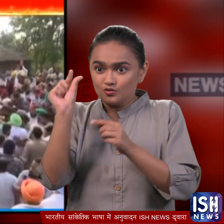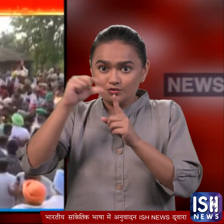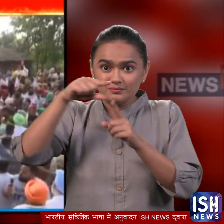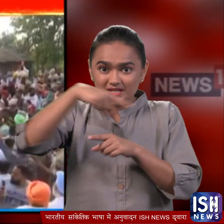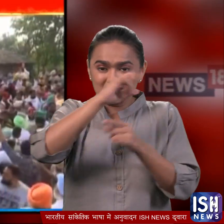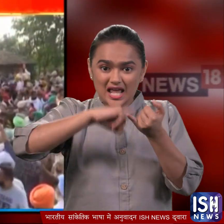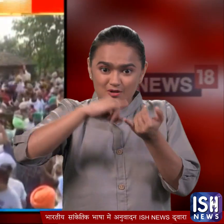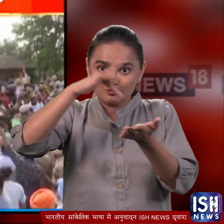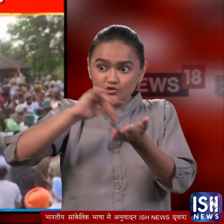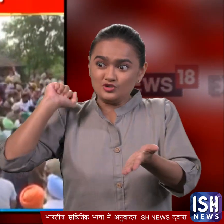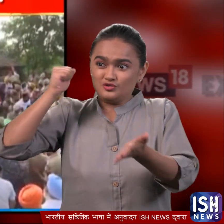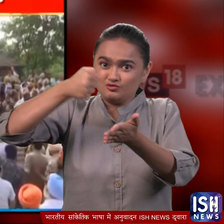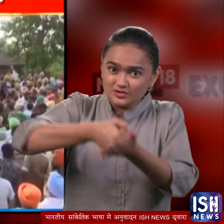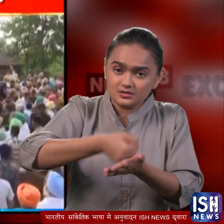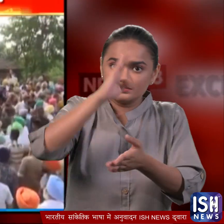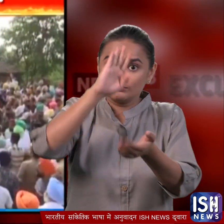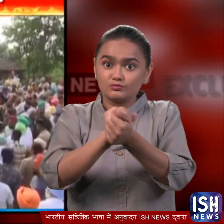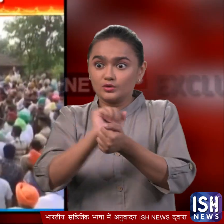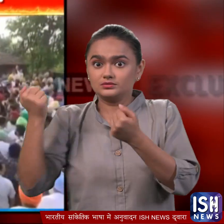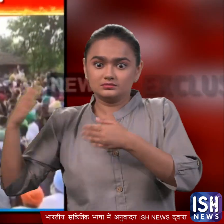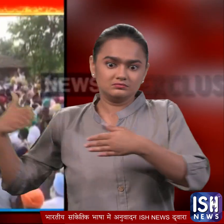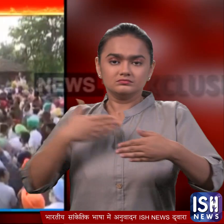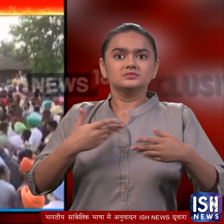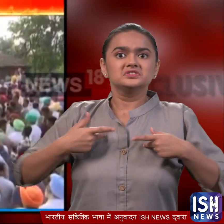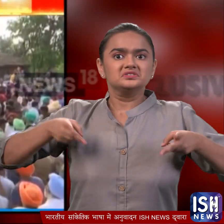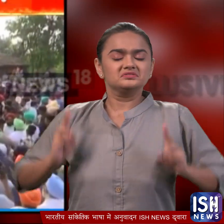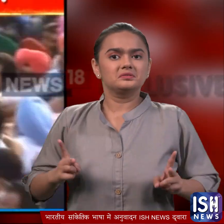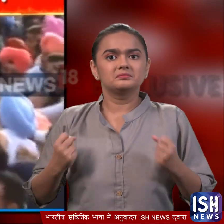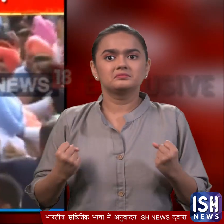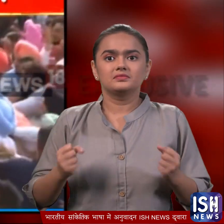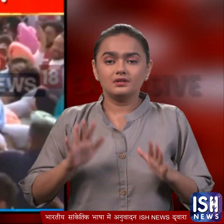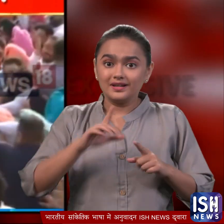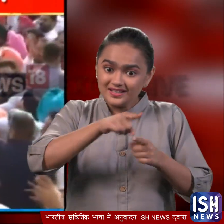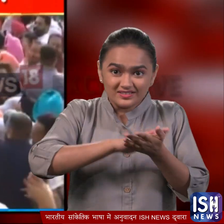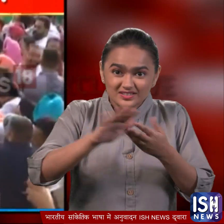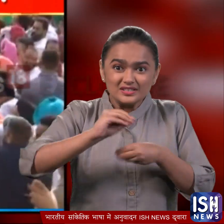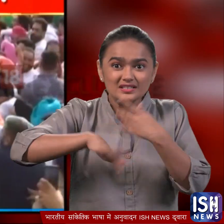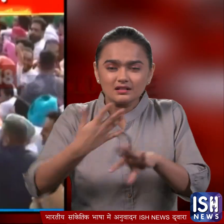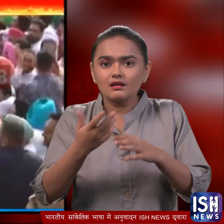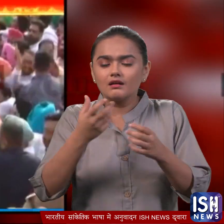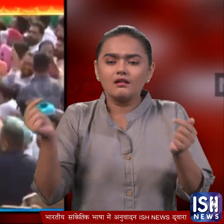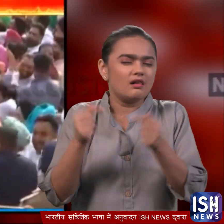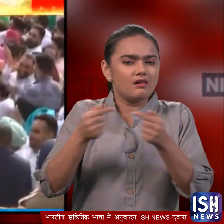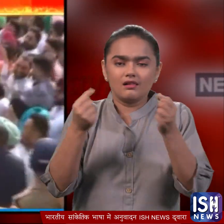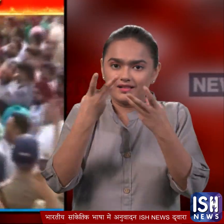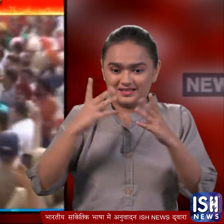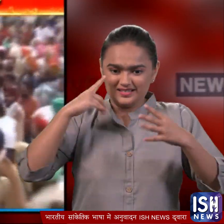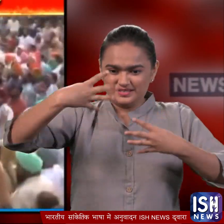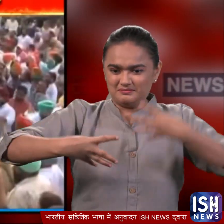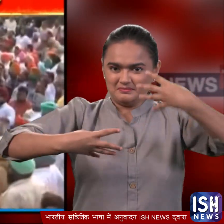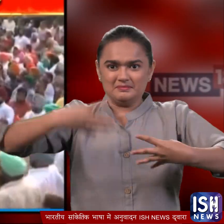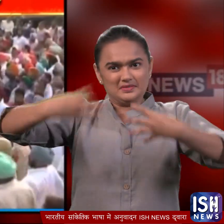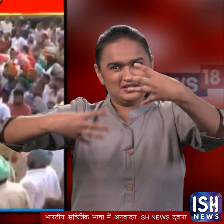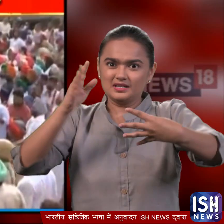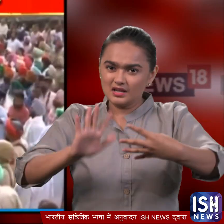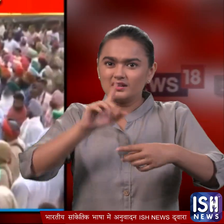उत्तर प्रदेश के सहारनपुर पहुंचे, पुलिस उनके रास्ते में किसी दीवार की तरह खड़ी हो गई, जिसके बाद शुरू हुई जोर आजमाइश। बैरिकेडिंग करके